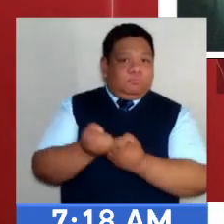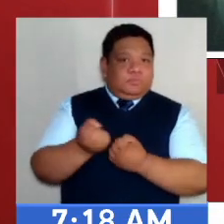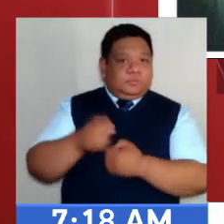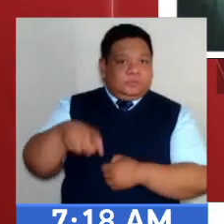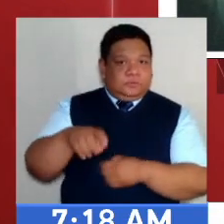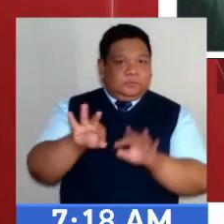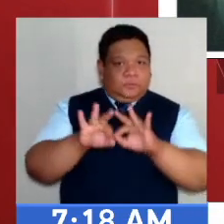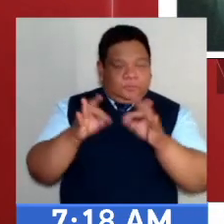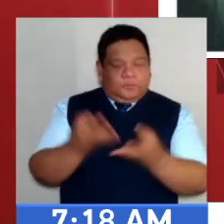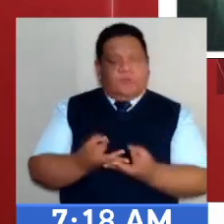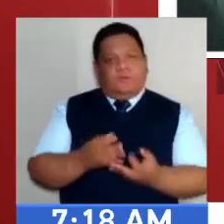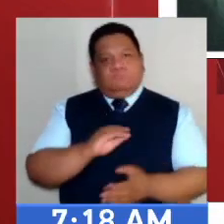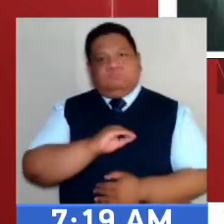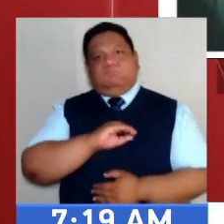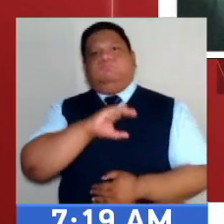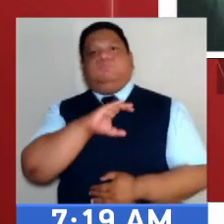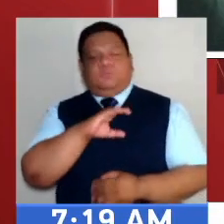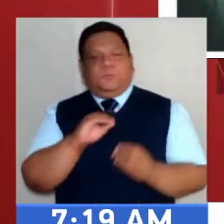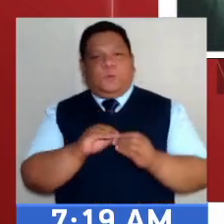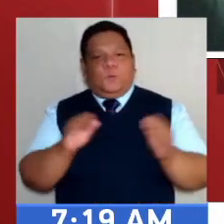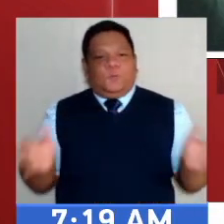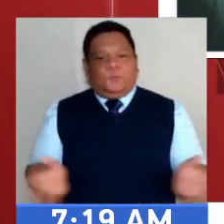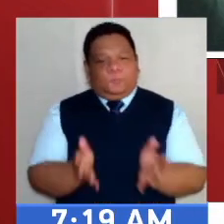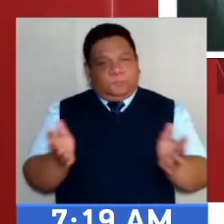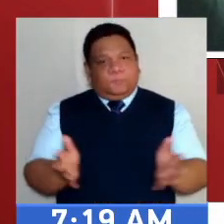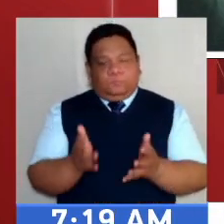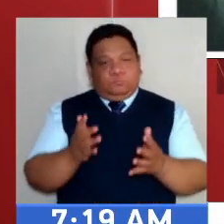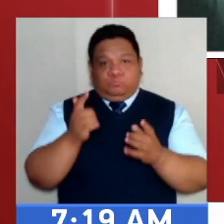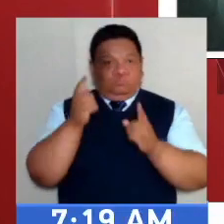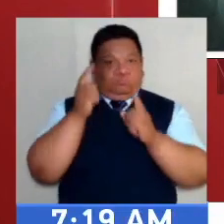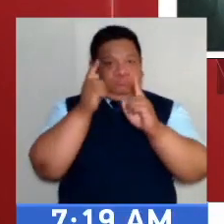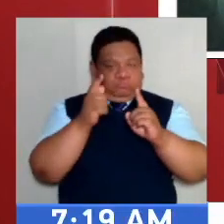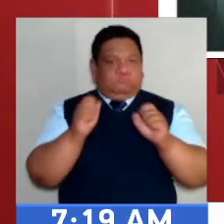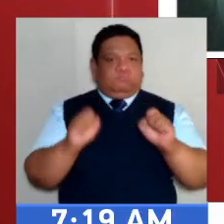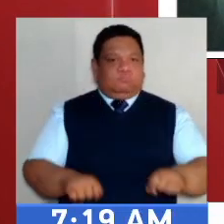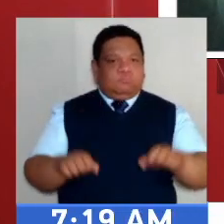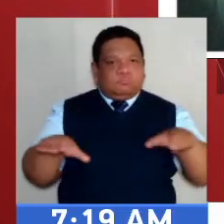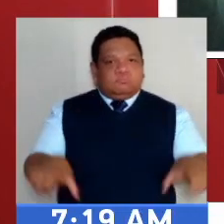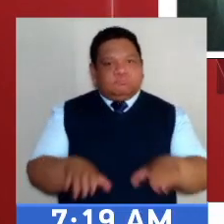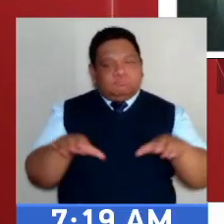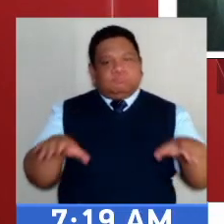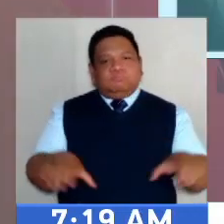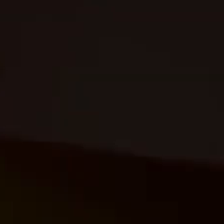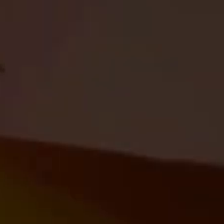nagiging motivation niya ito para makayanan ang homesickness.